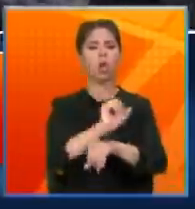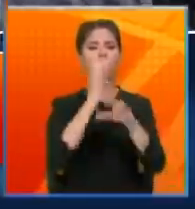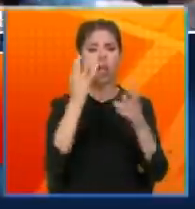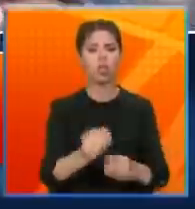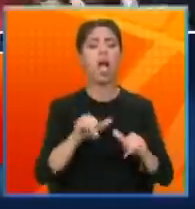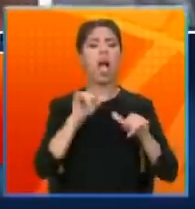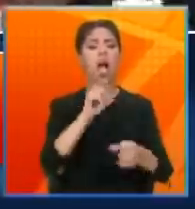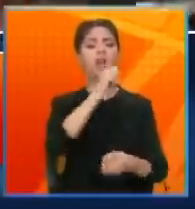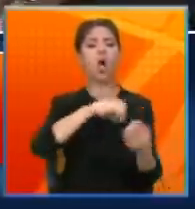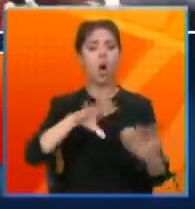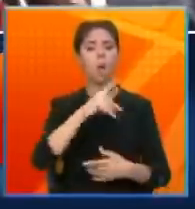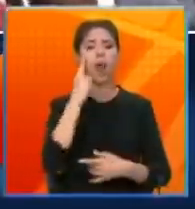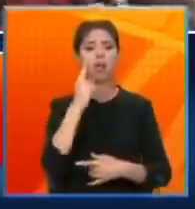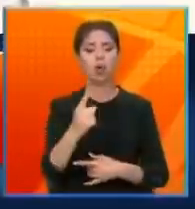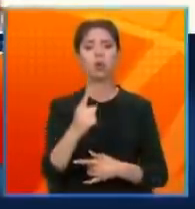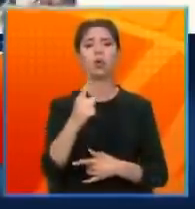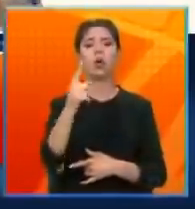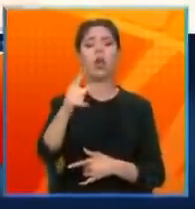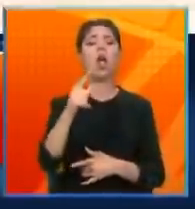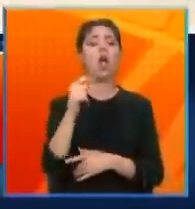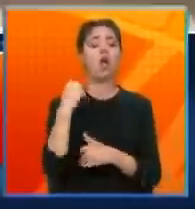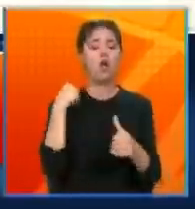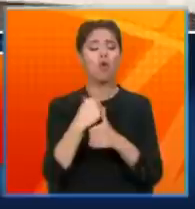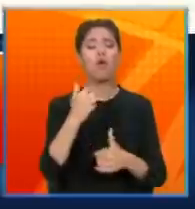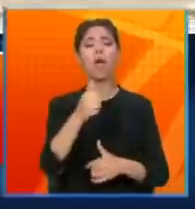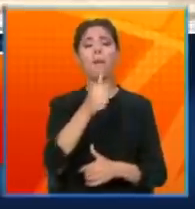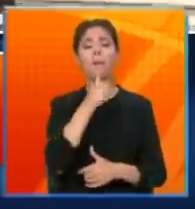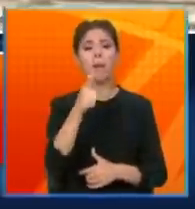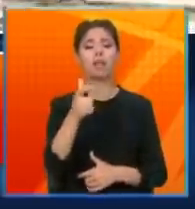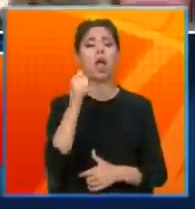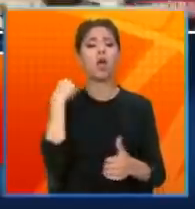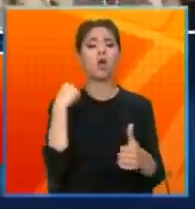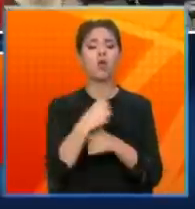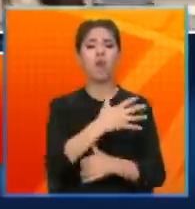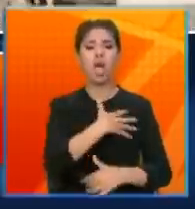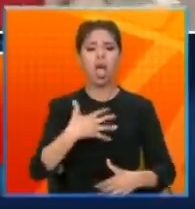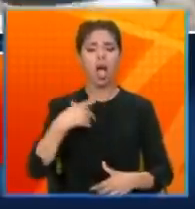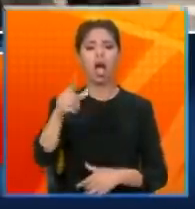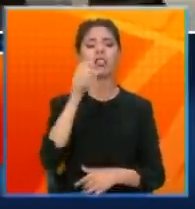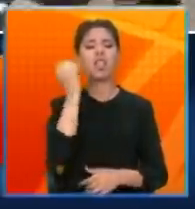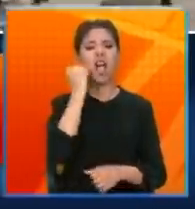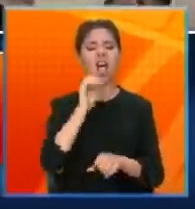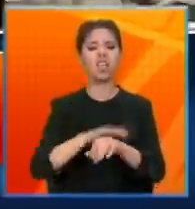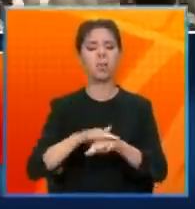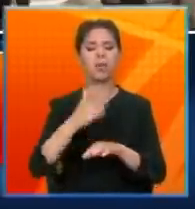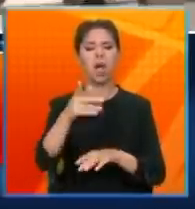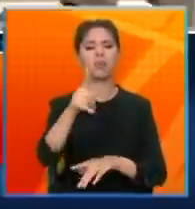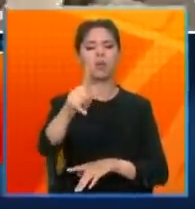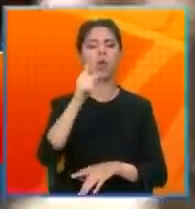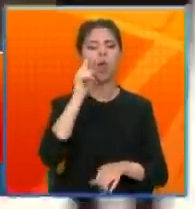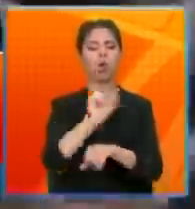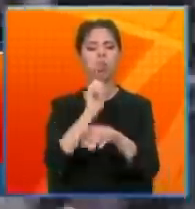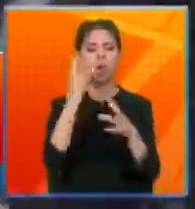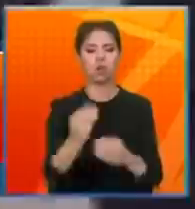Aynı operasyonda fuhuştan yakalanan annesiyle üvey babası kamera karşısında utanıp başlarını eğeceklerine gazetecilere hakaret